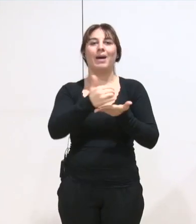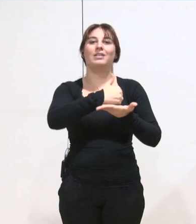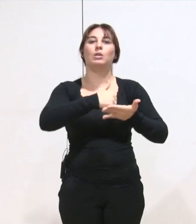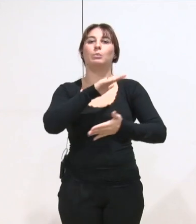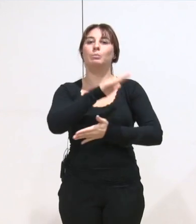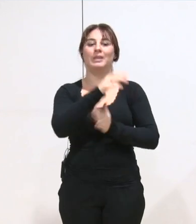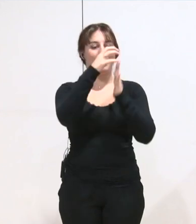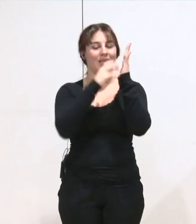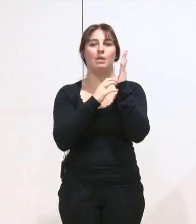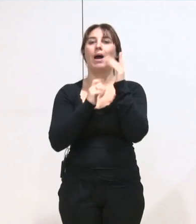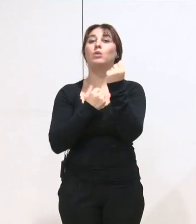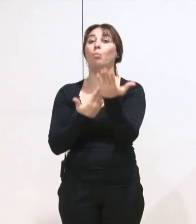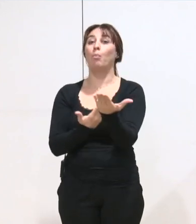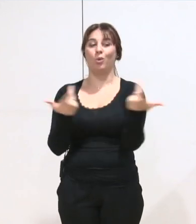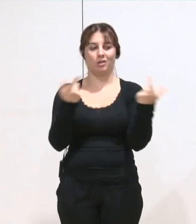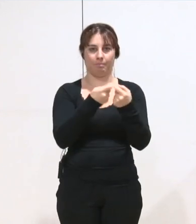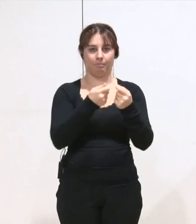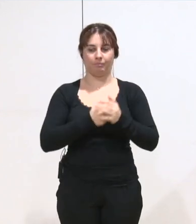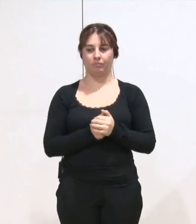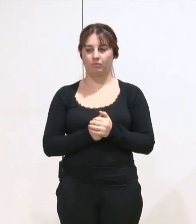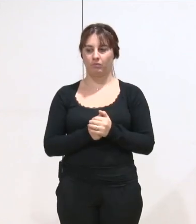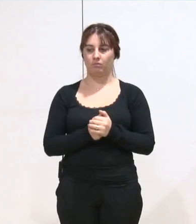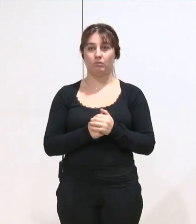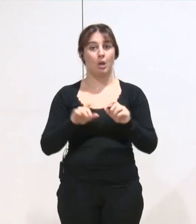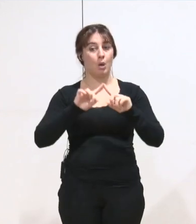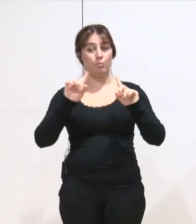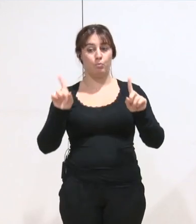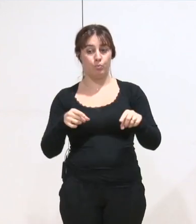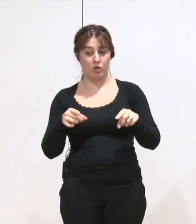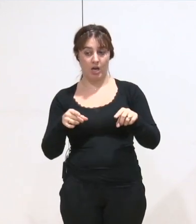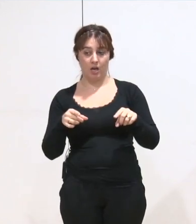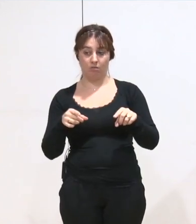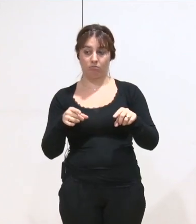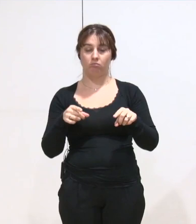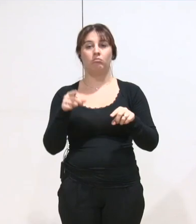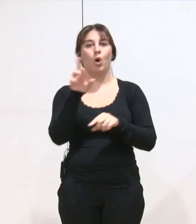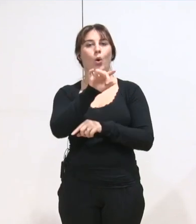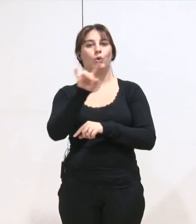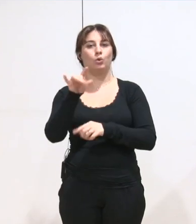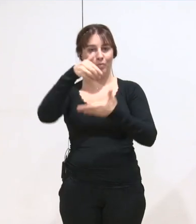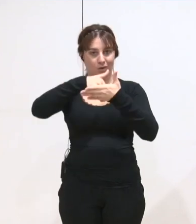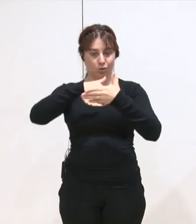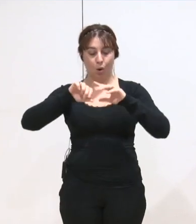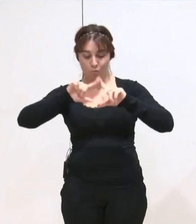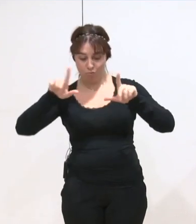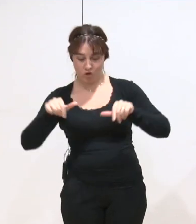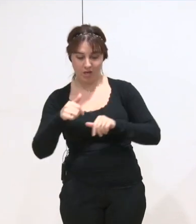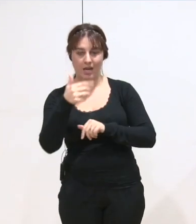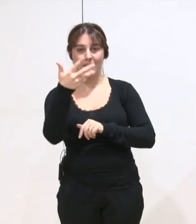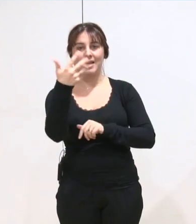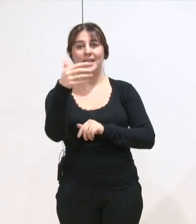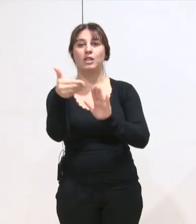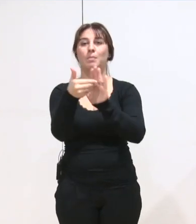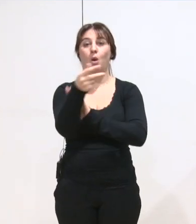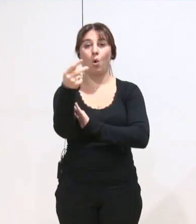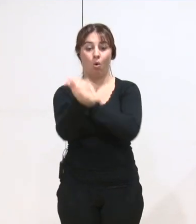délibération. Cette enveloppe consacrée par le budget ressources humaines, représente environ 500 000 euros